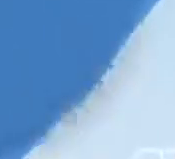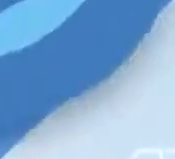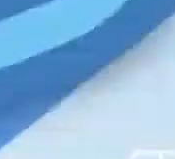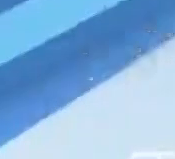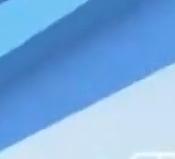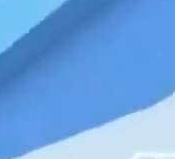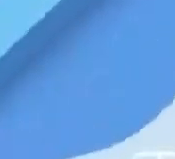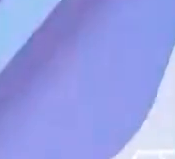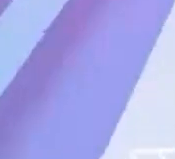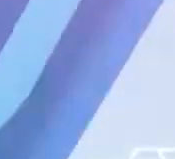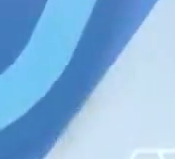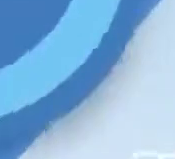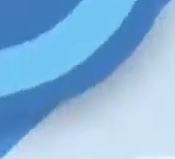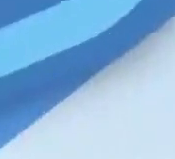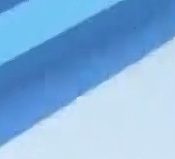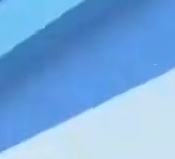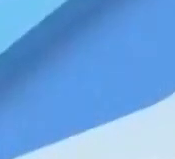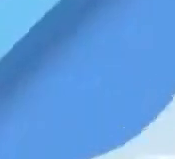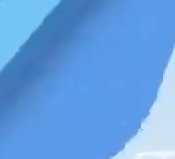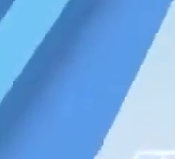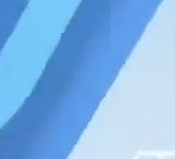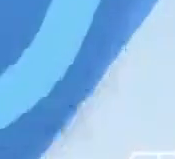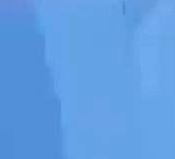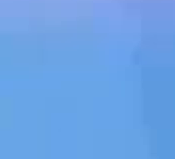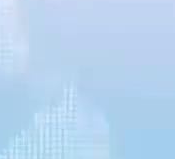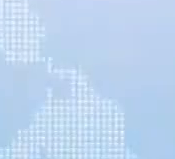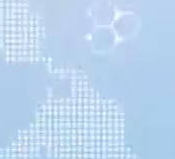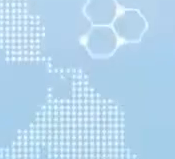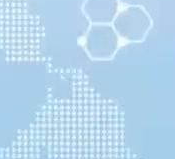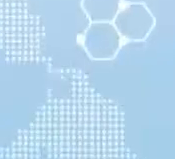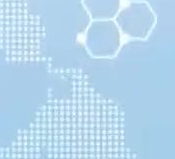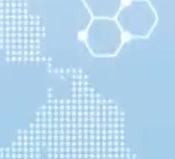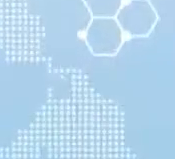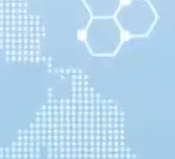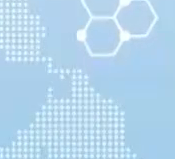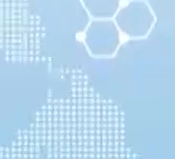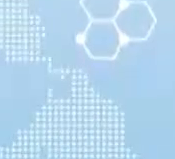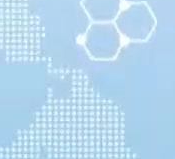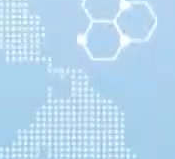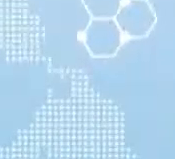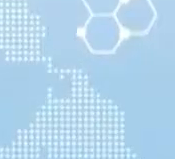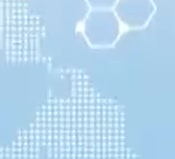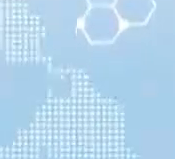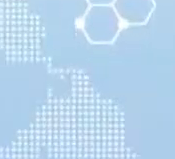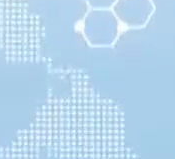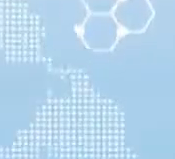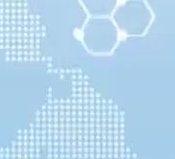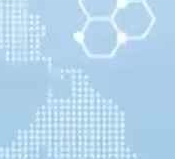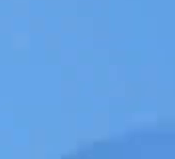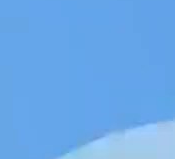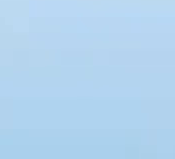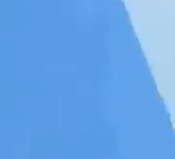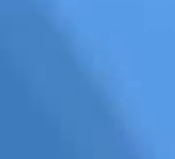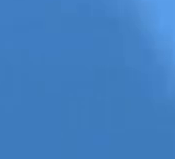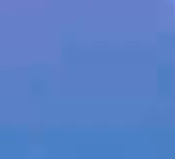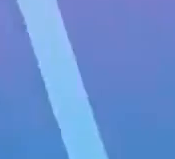Saat beraktivitas, jangan lupa untuk memakai double masker. Pusat Pengendalian dan Pencegahan Penyakit Amerika Serikat (CDC)